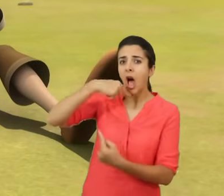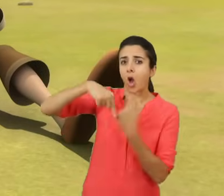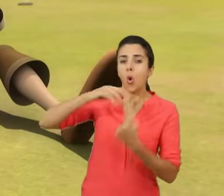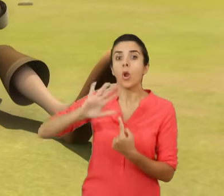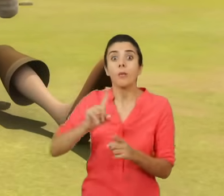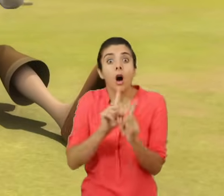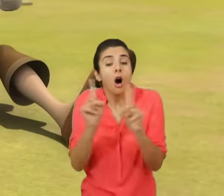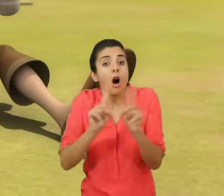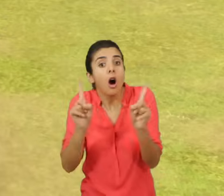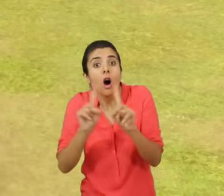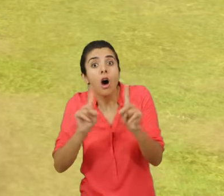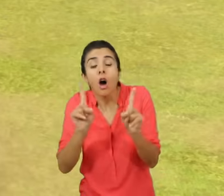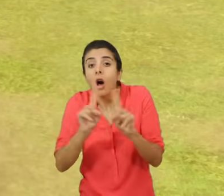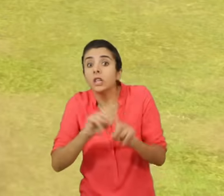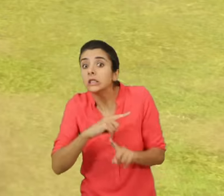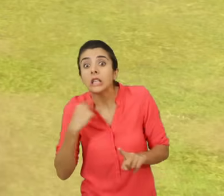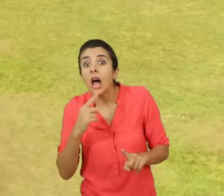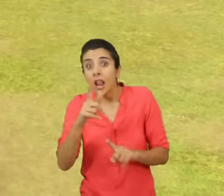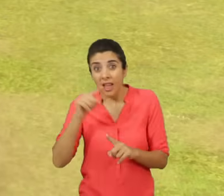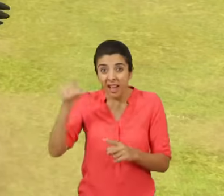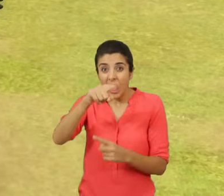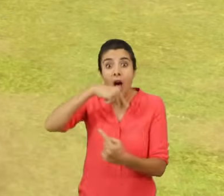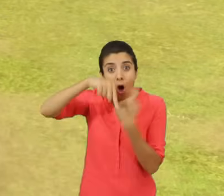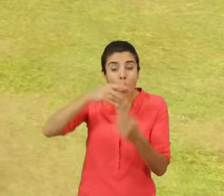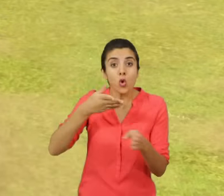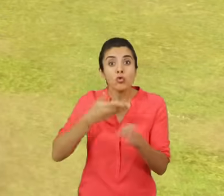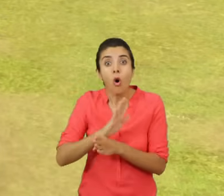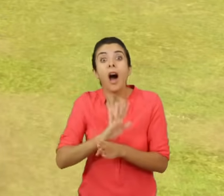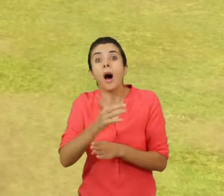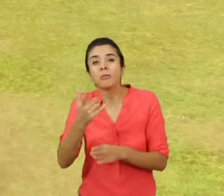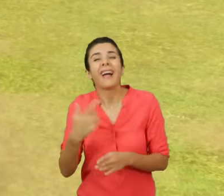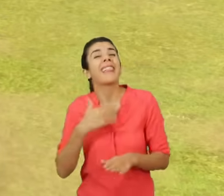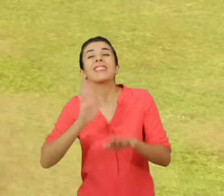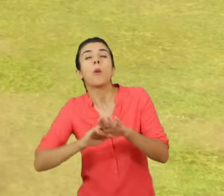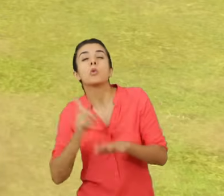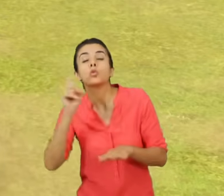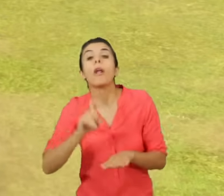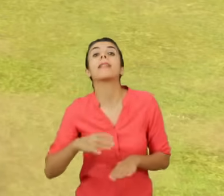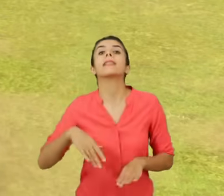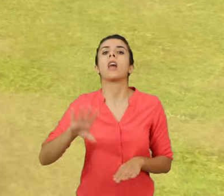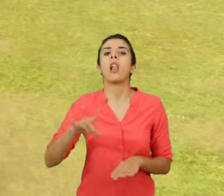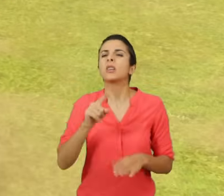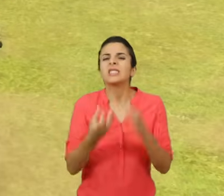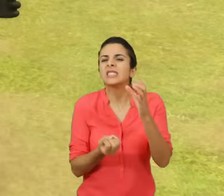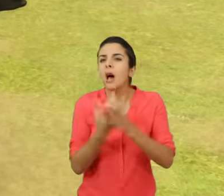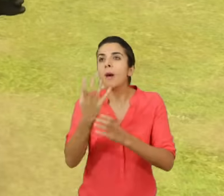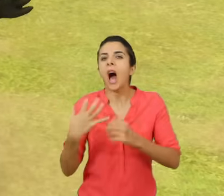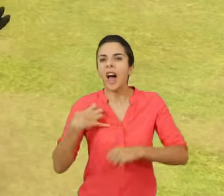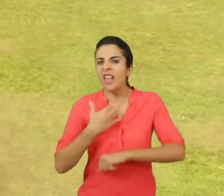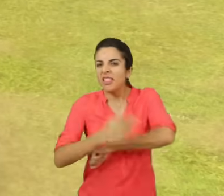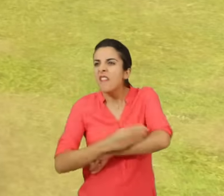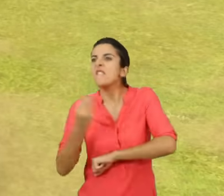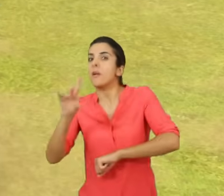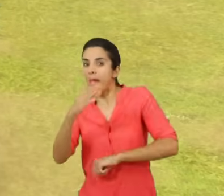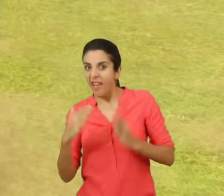galiba. Yo sakın. Seni aradıkları kesin ama halin hatırını sormak için değil bence. Bu sabah annene yardım etmemek için